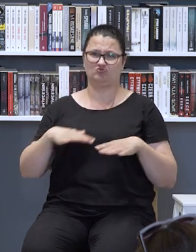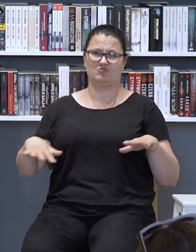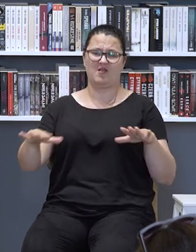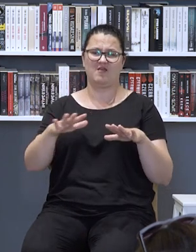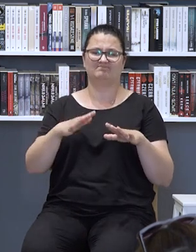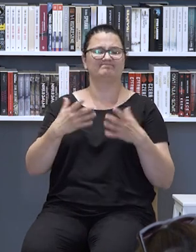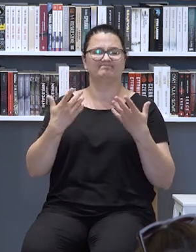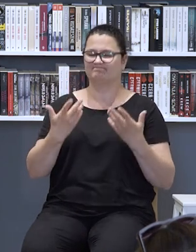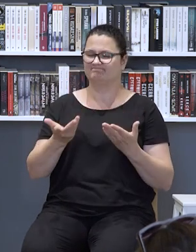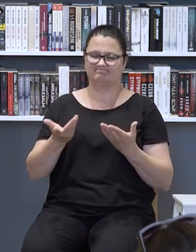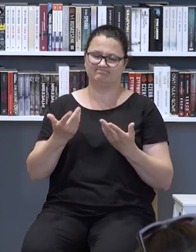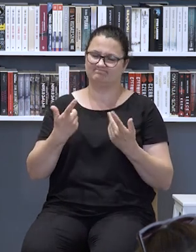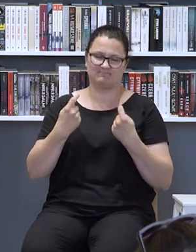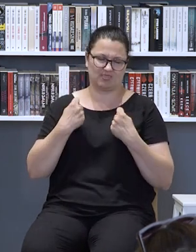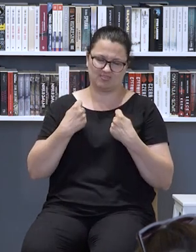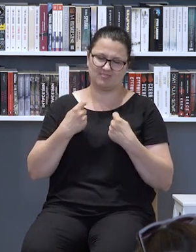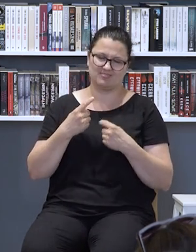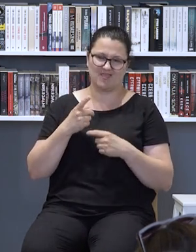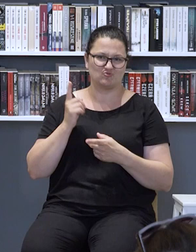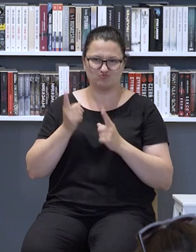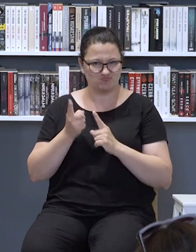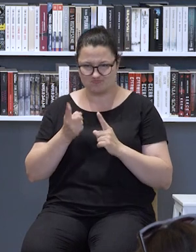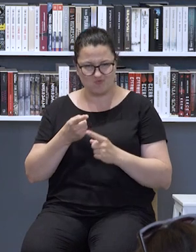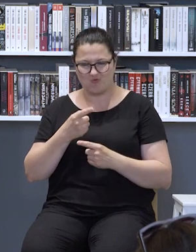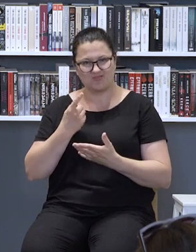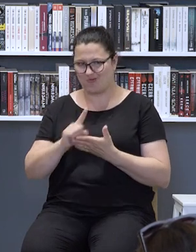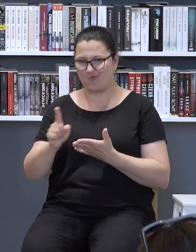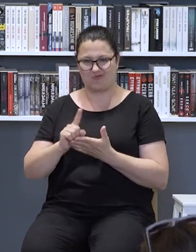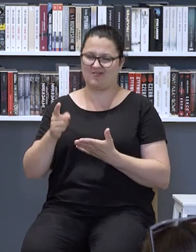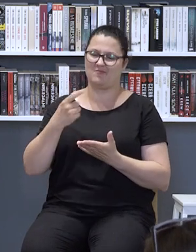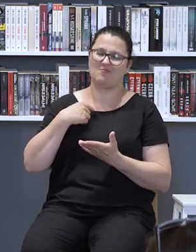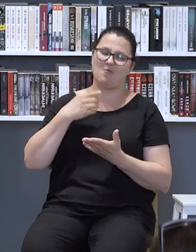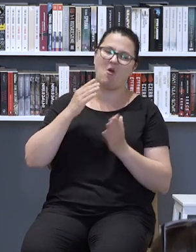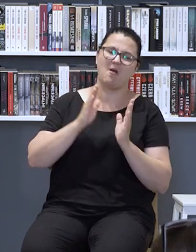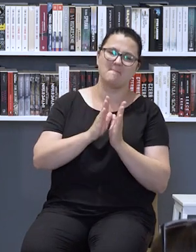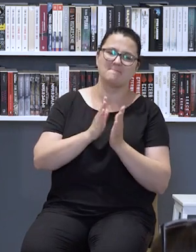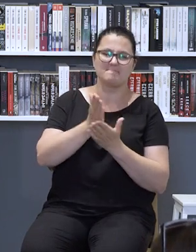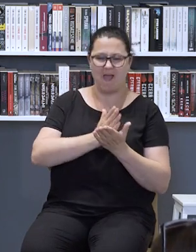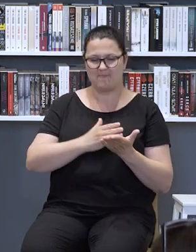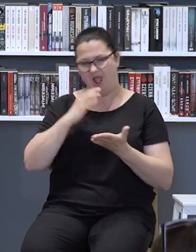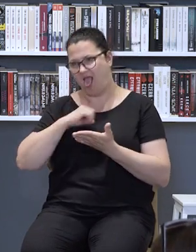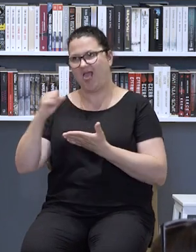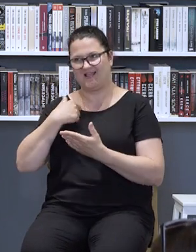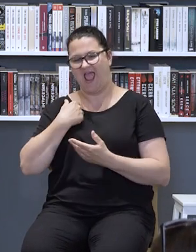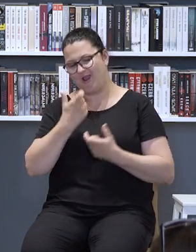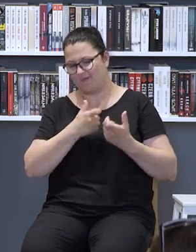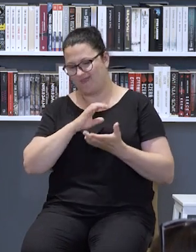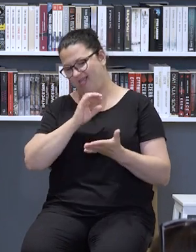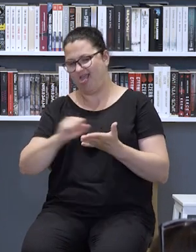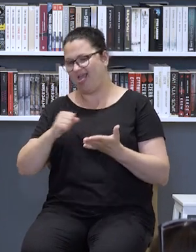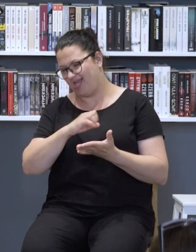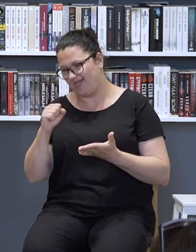Ale nie jest mu to dane tak prędko, bo mu ciągle zwijałam tę mapę sprzed nosa. Więc całe